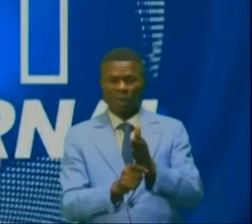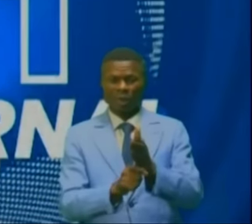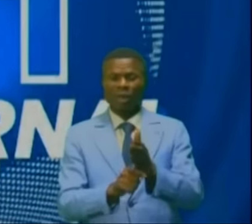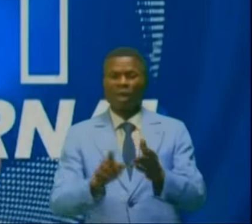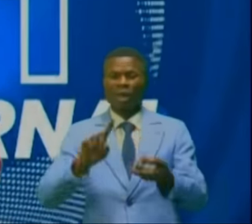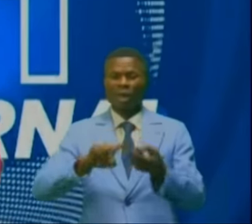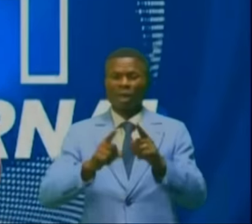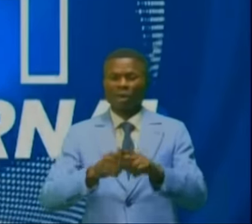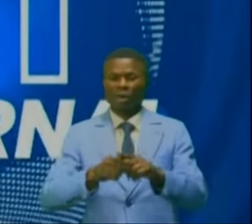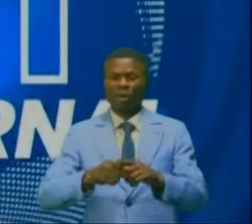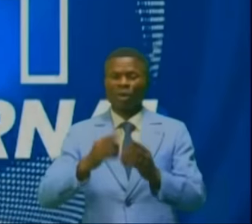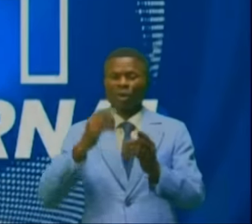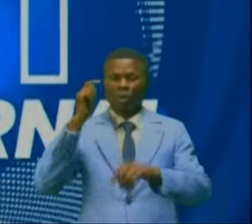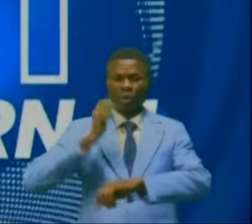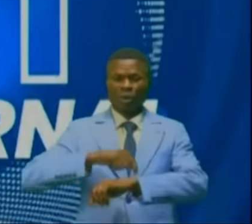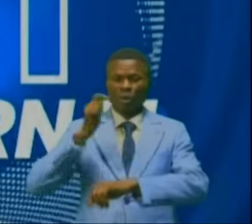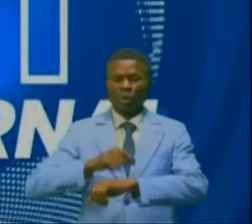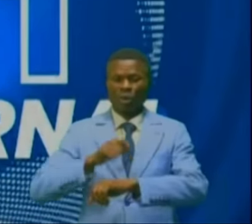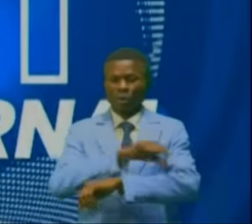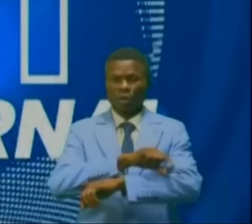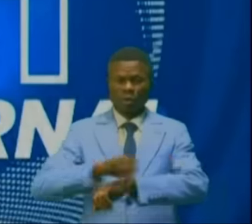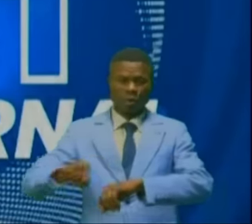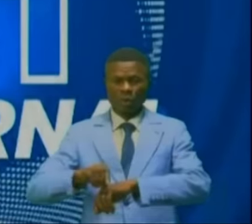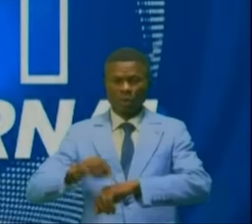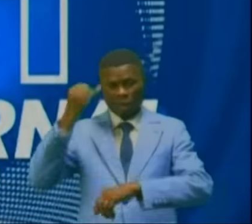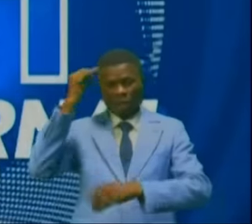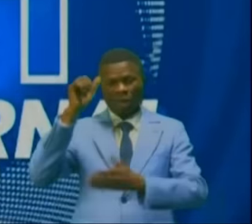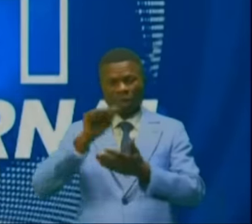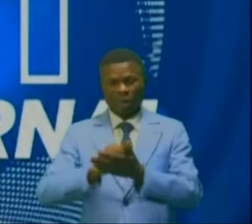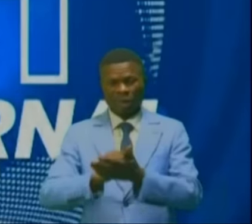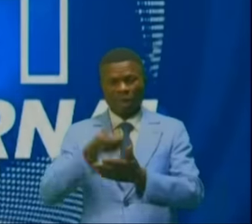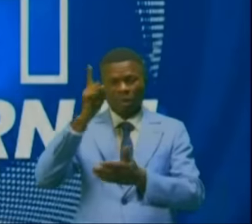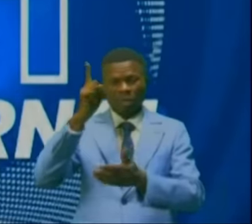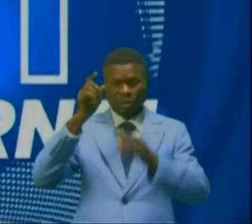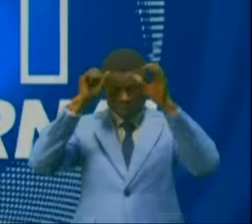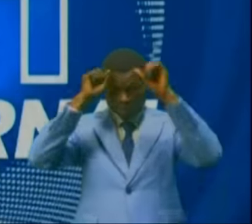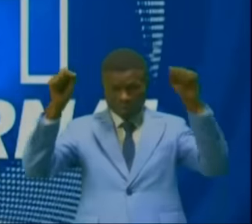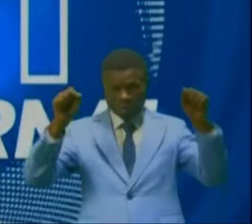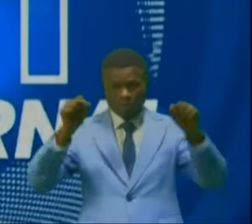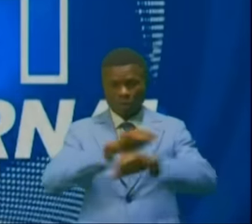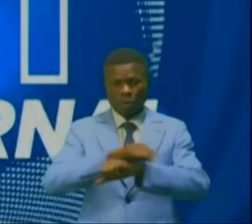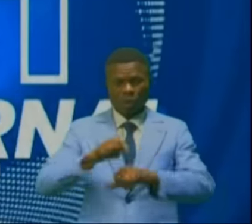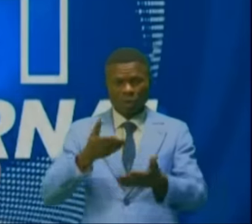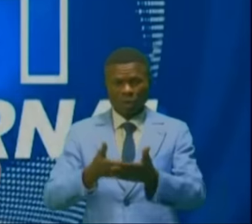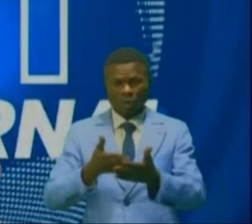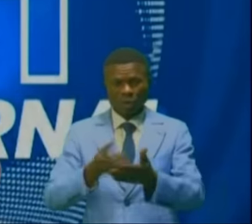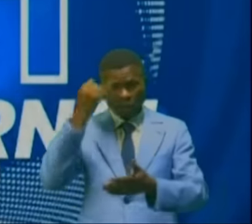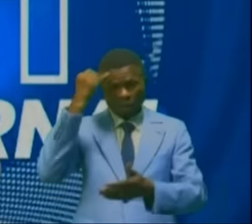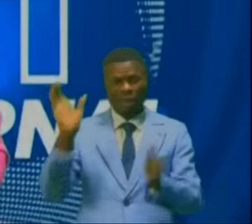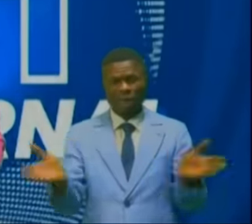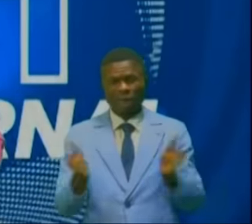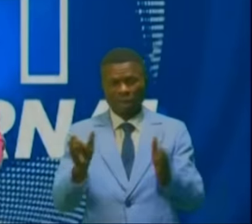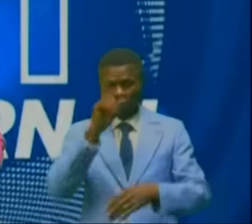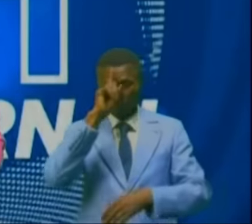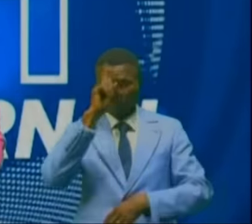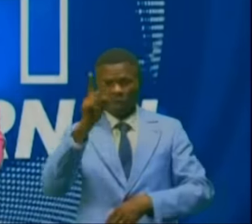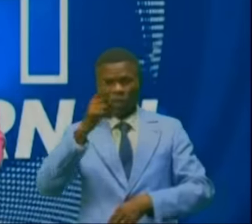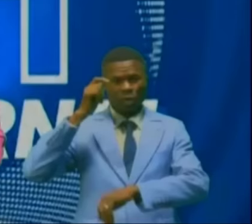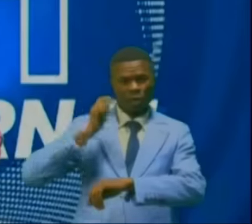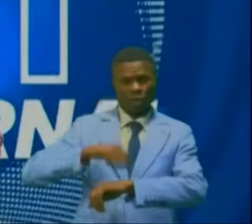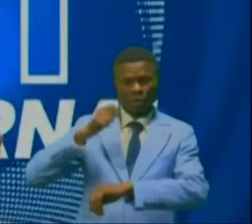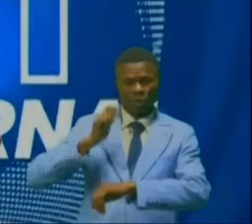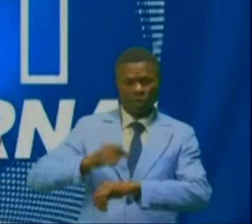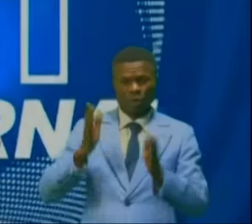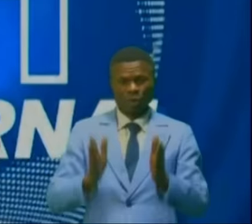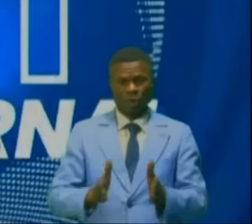rédaction des arrêts et jugements de la Cour. Cette initiative de la première présidente de cette Cour vise à renforcer les capacités des juges